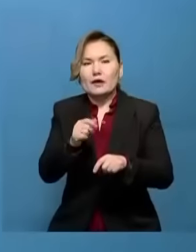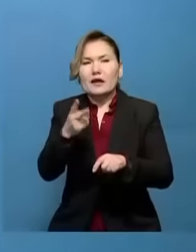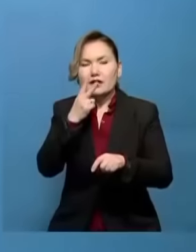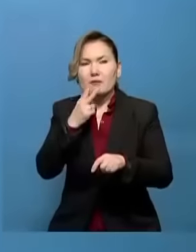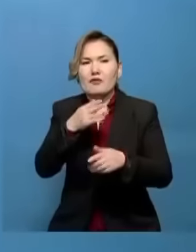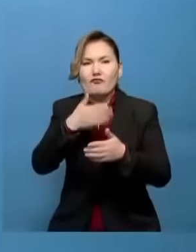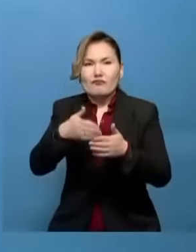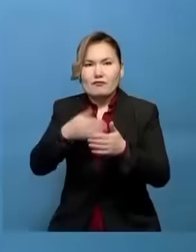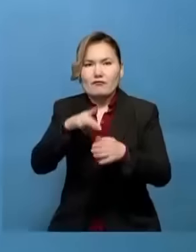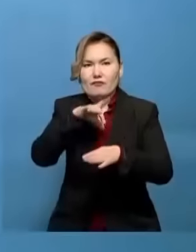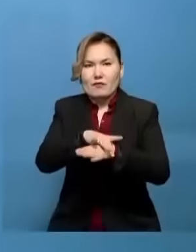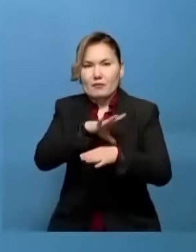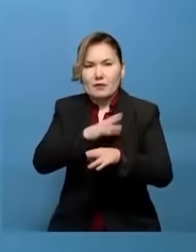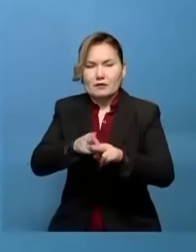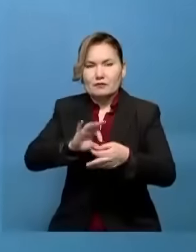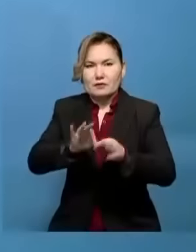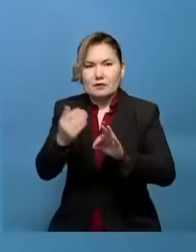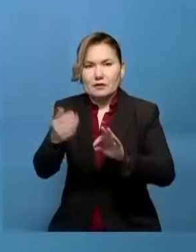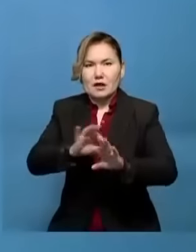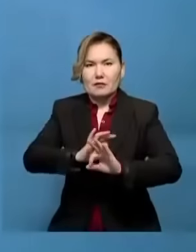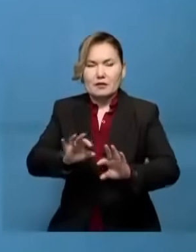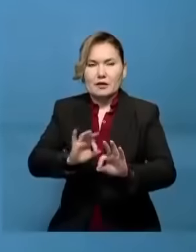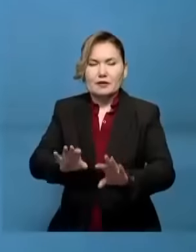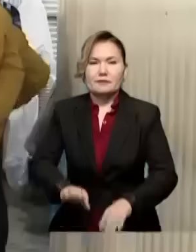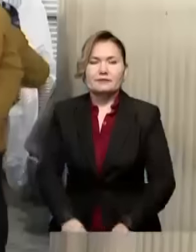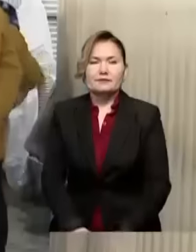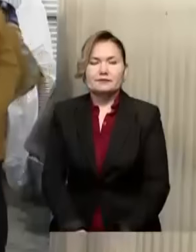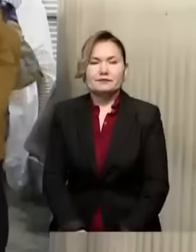тәркіленді. Толығырақ тілшіміз айтады.